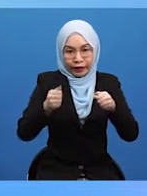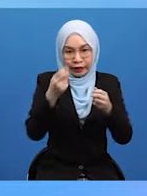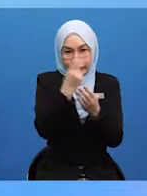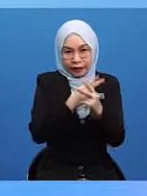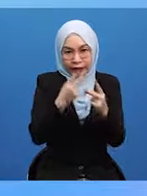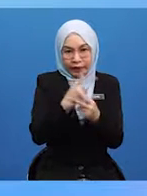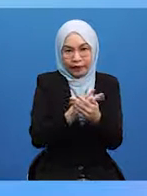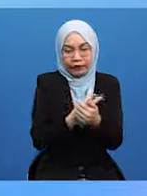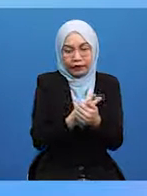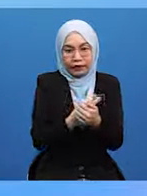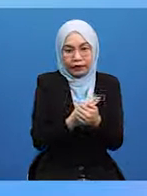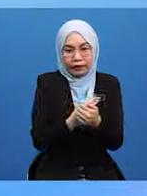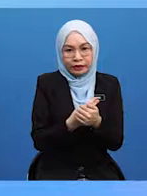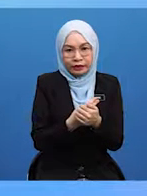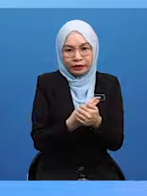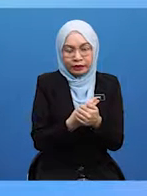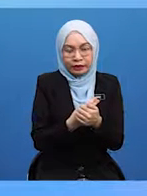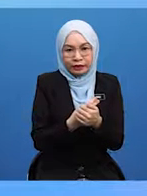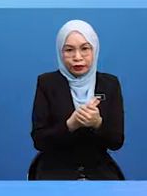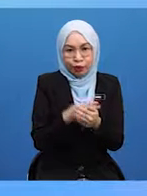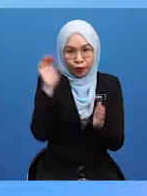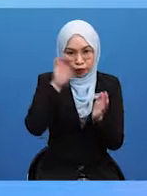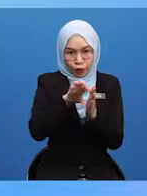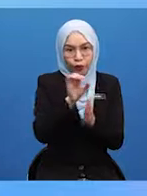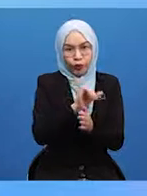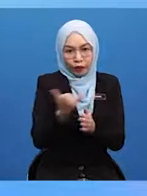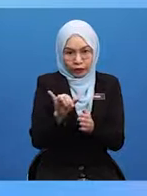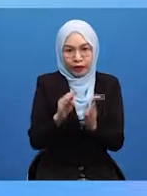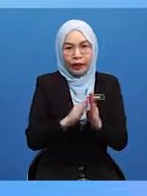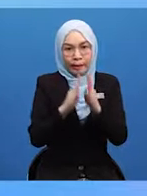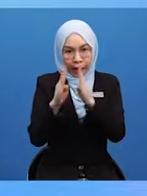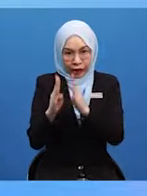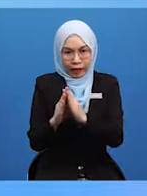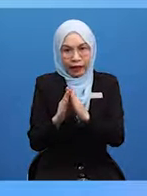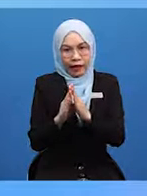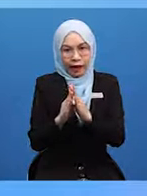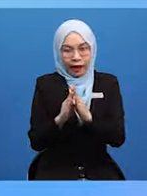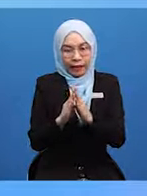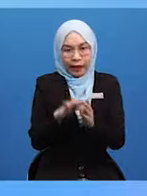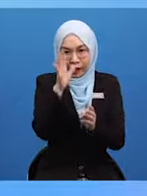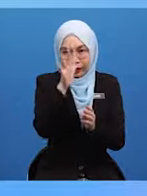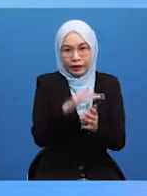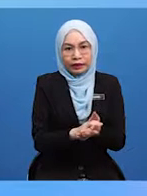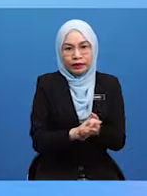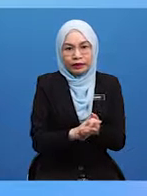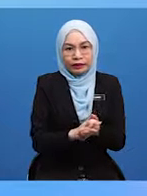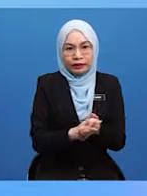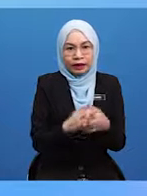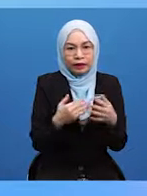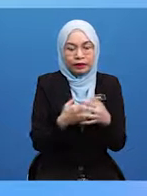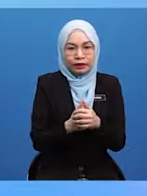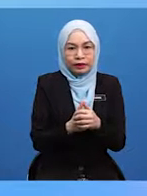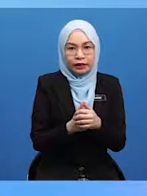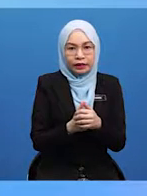Dickson di Negeri Sembilan. Aktiviti pelancongan yang terdapat di kawasan ini